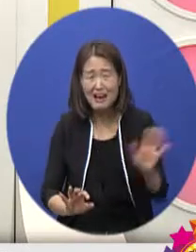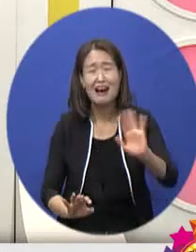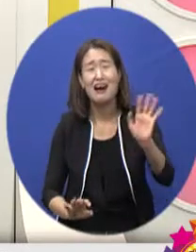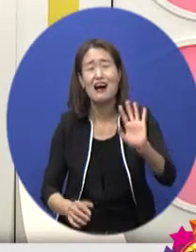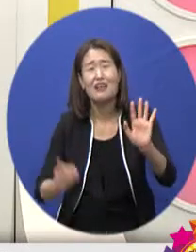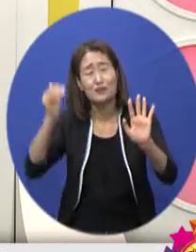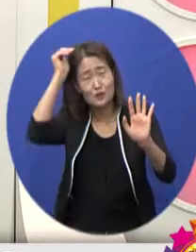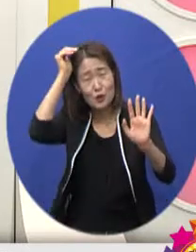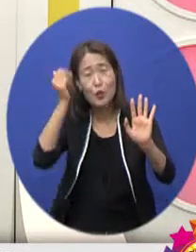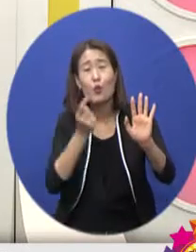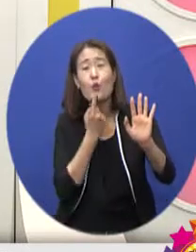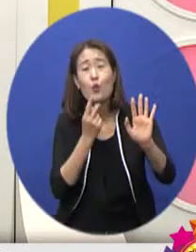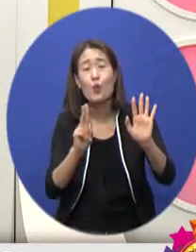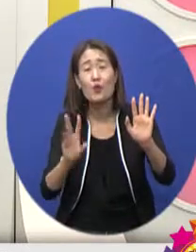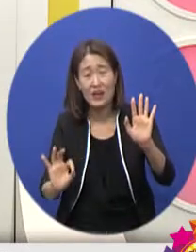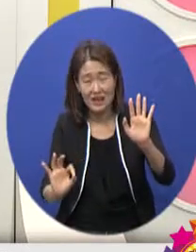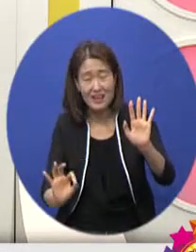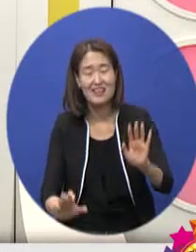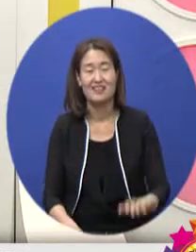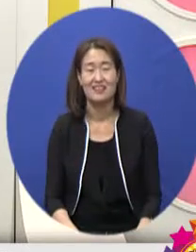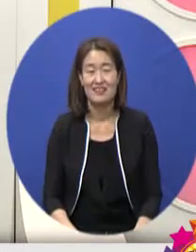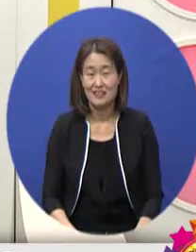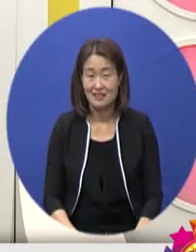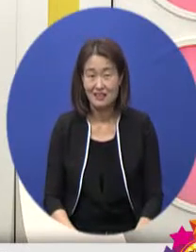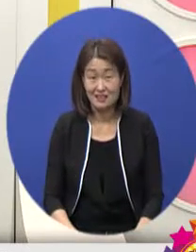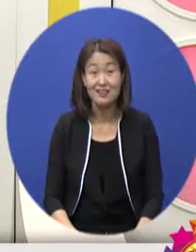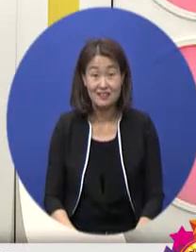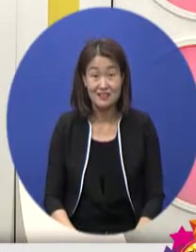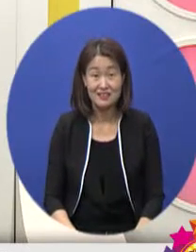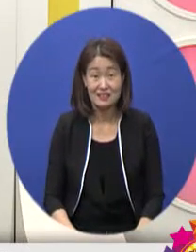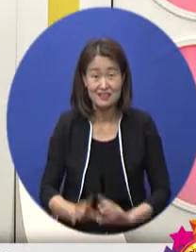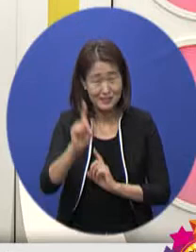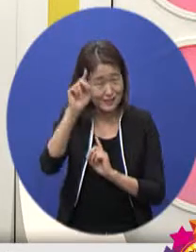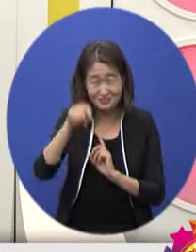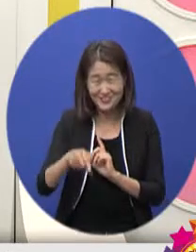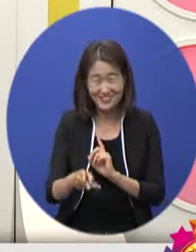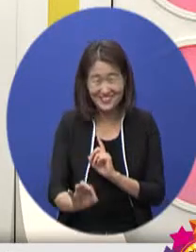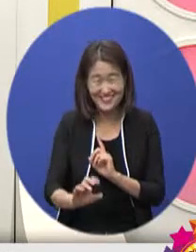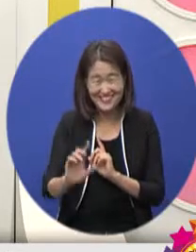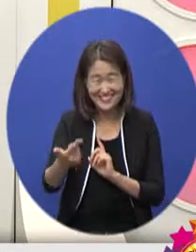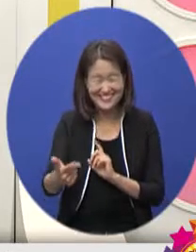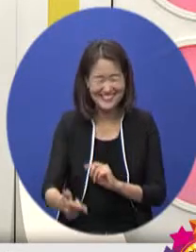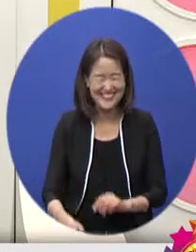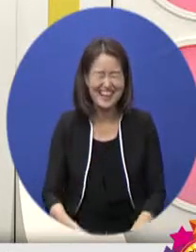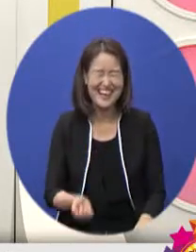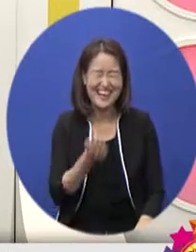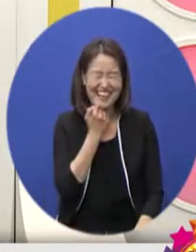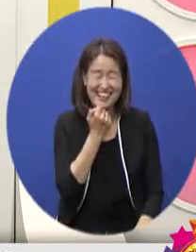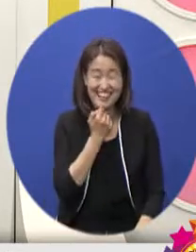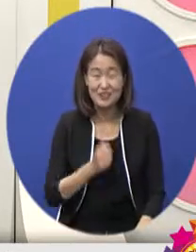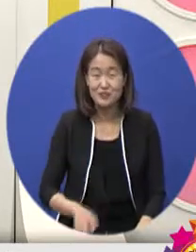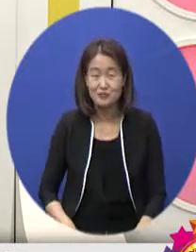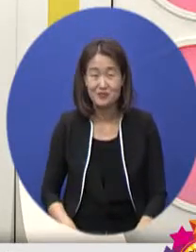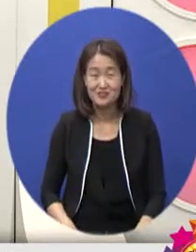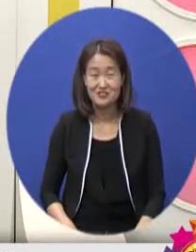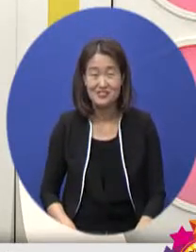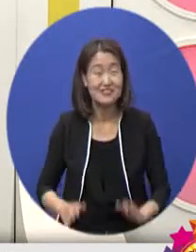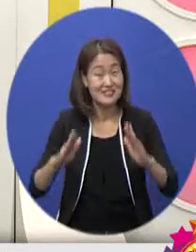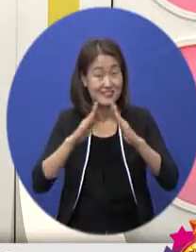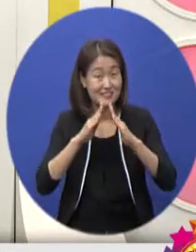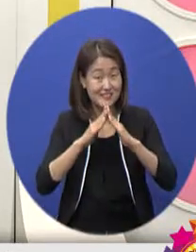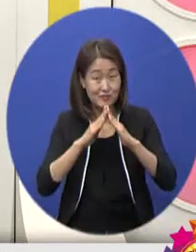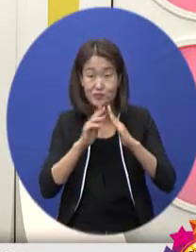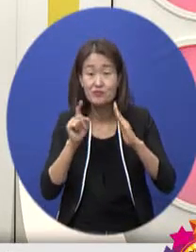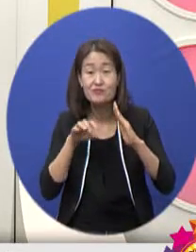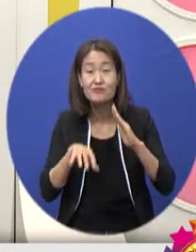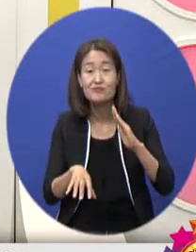저. 네. 오양이, 오양이. 예. 이보영이 네. 아니에요. 네, 어머니 어디 살고 계셔요?